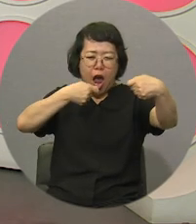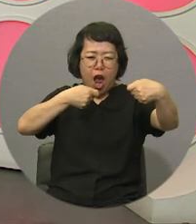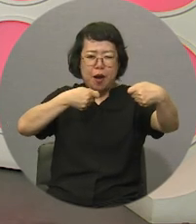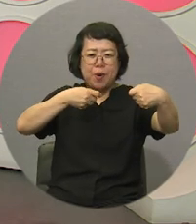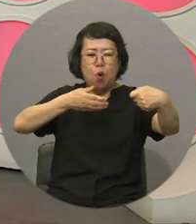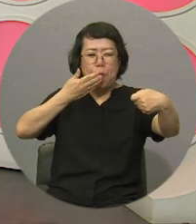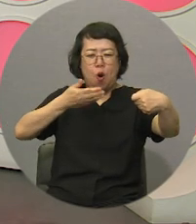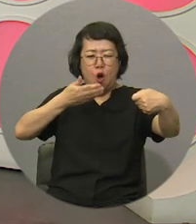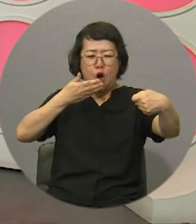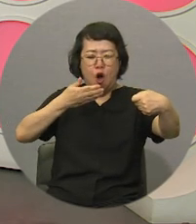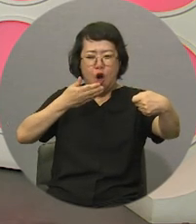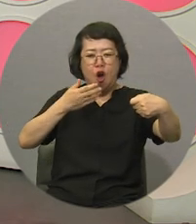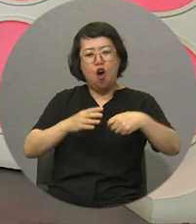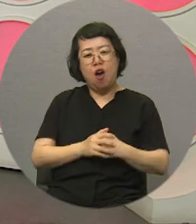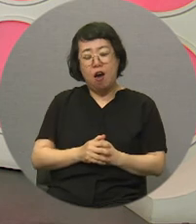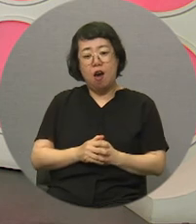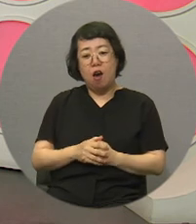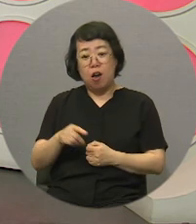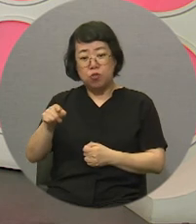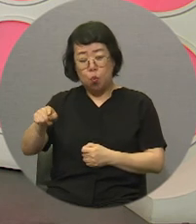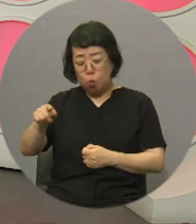때 저희는